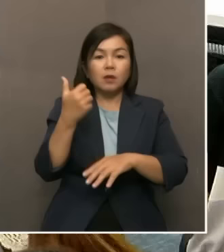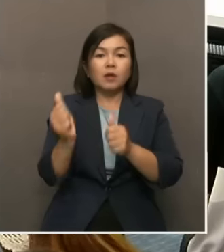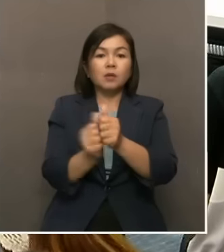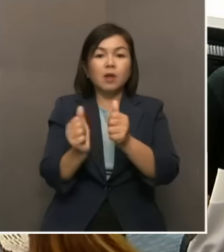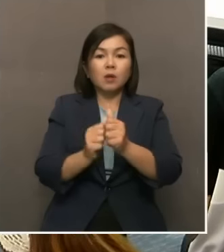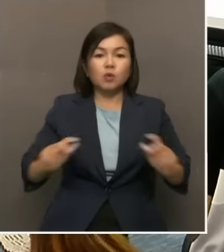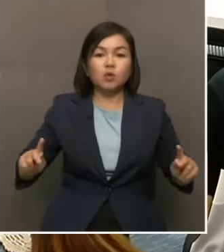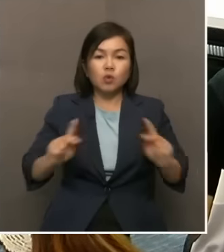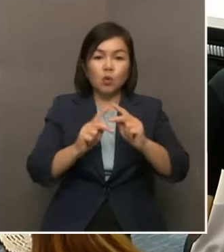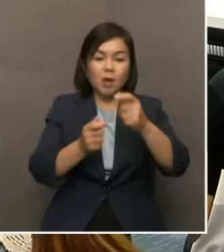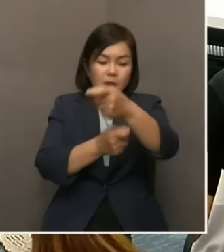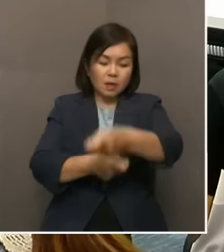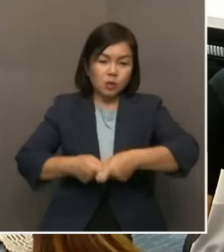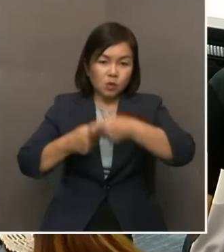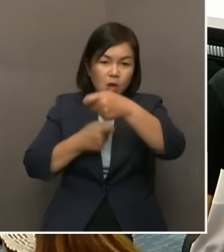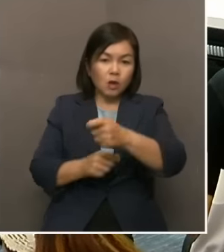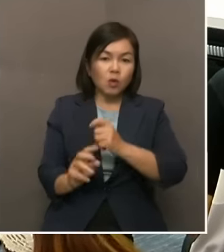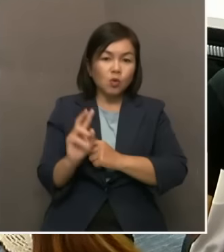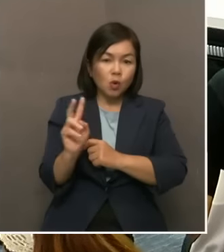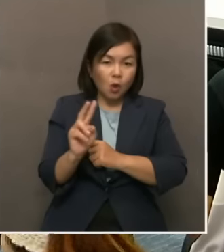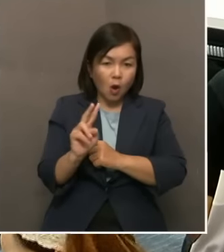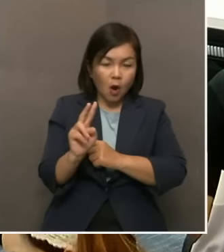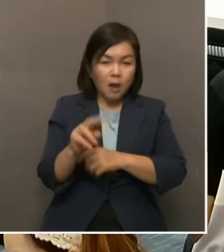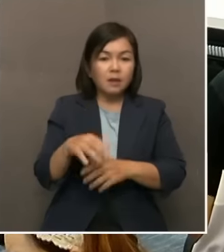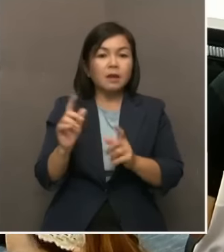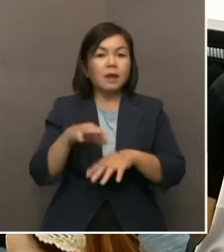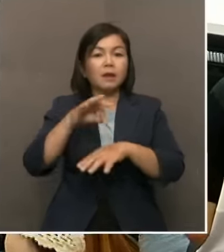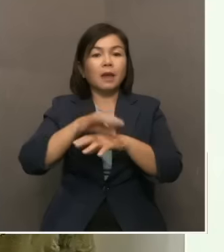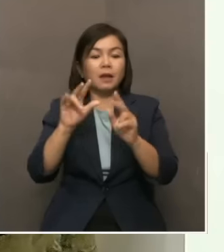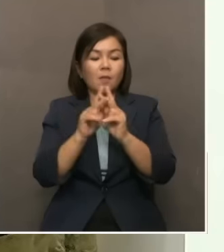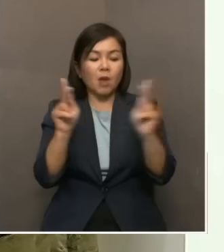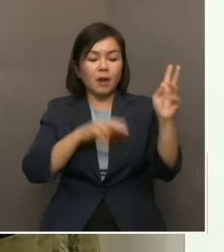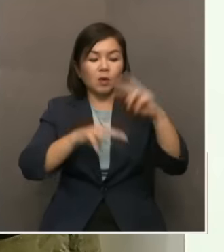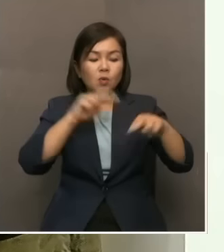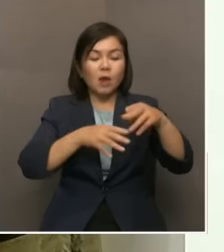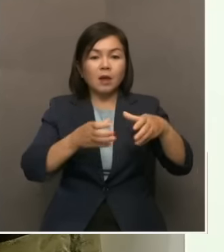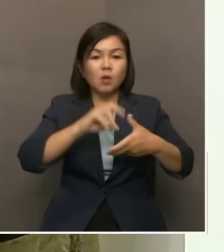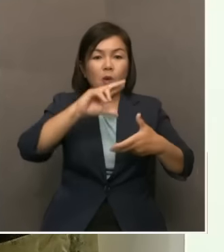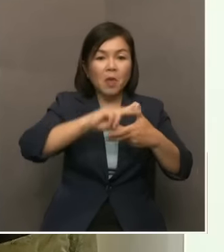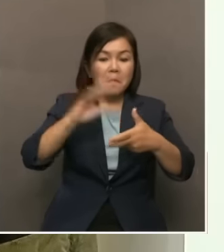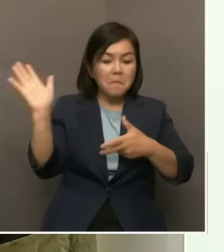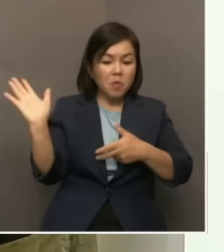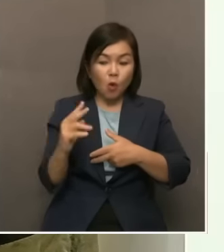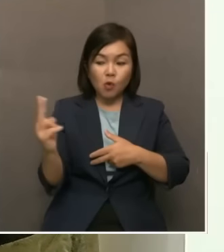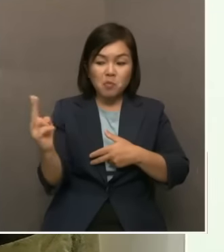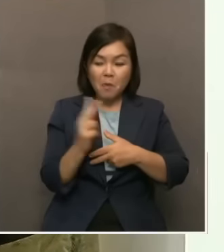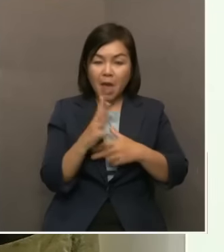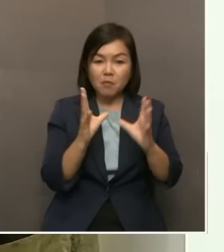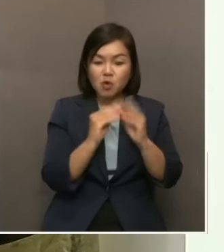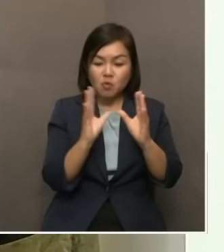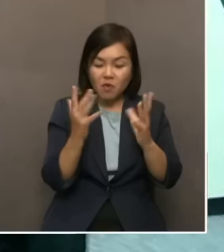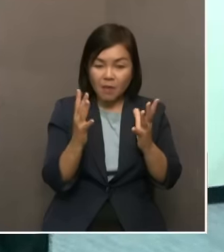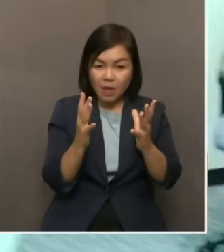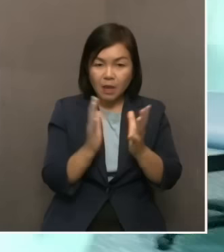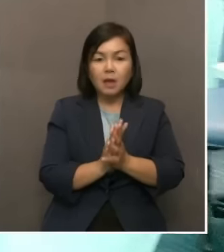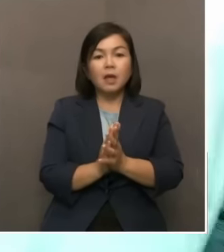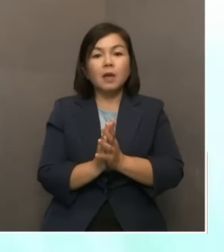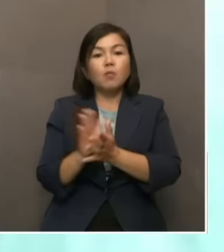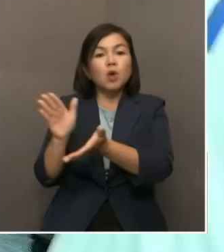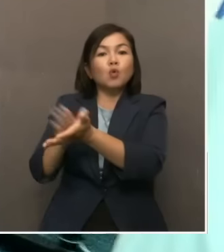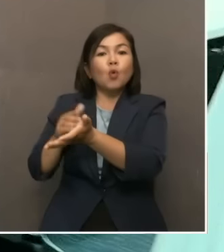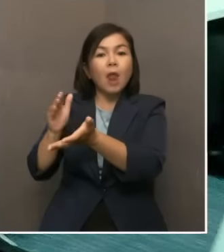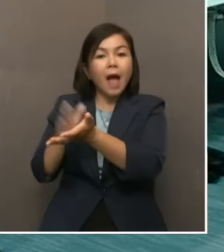การกระทรวงเกษตรและสหกรณ์ในฐานะกรรมการบริหารพรรคไม่ได้เดินทางมาร่วมประชุมค่ะเนื่องจากติดภารกิจ